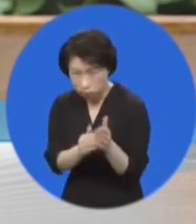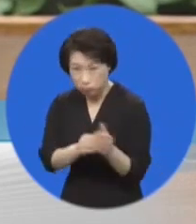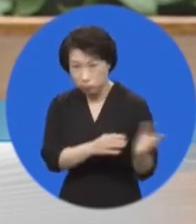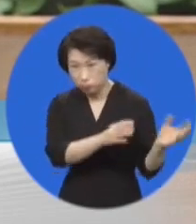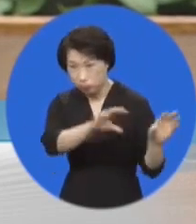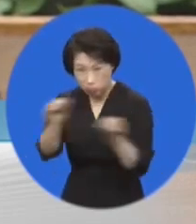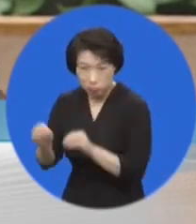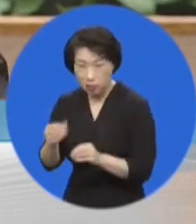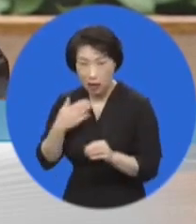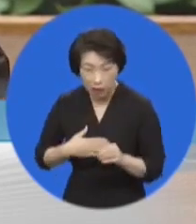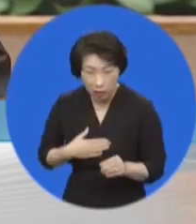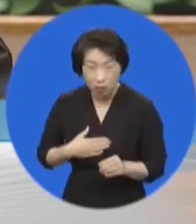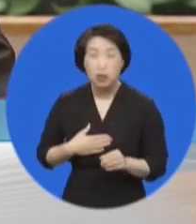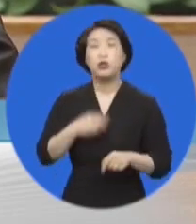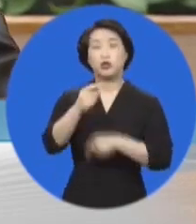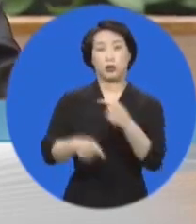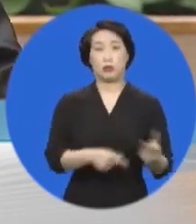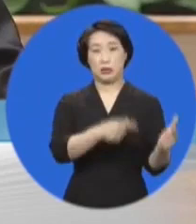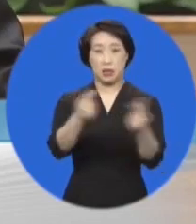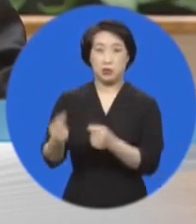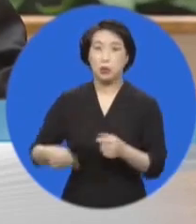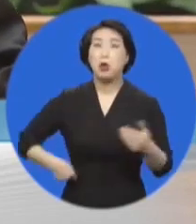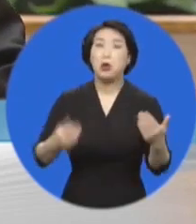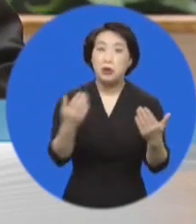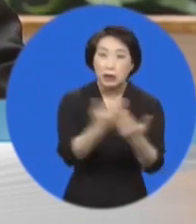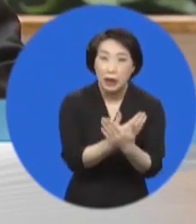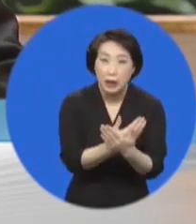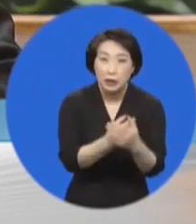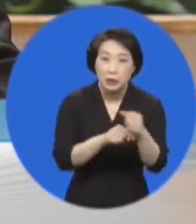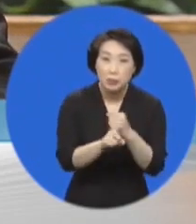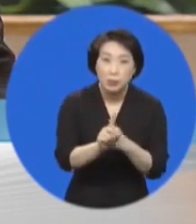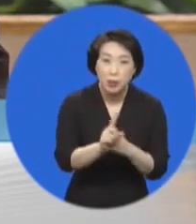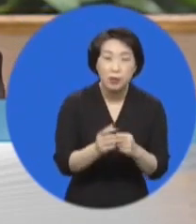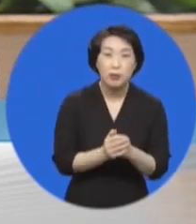다시 회개는 한 번